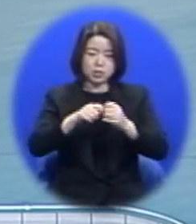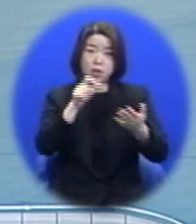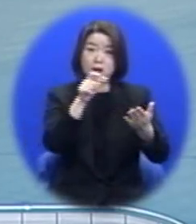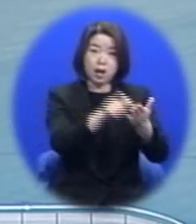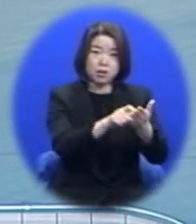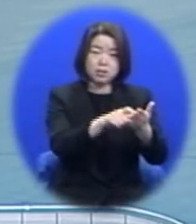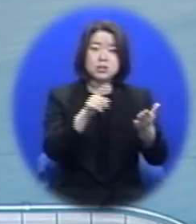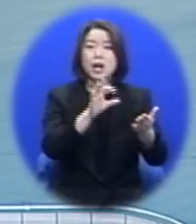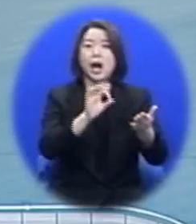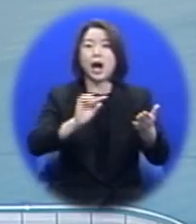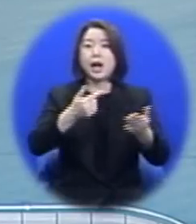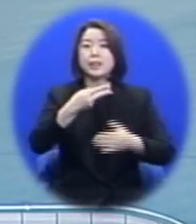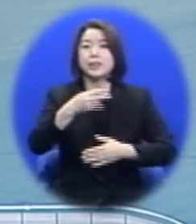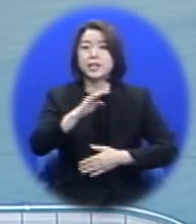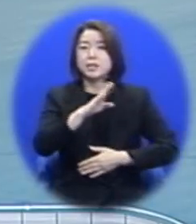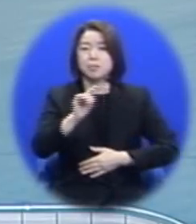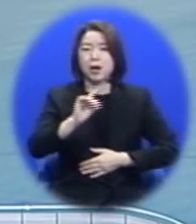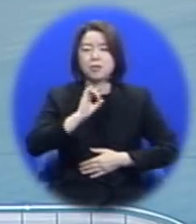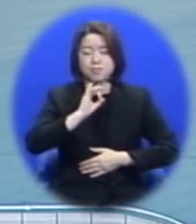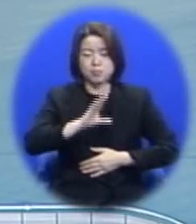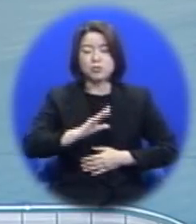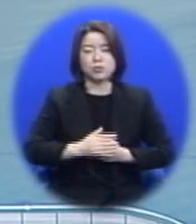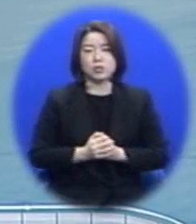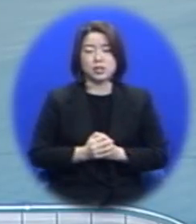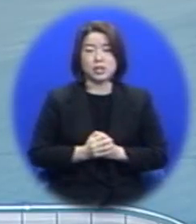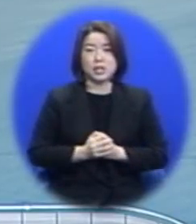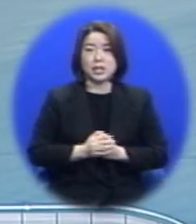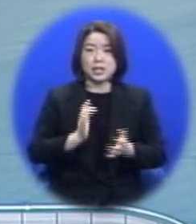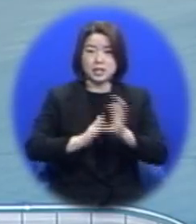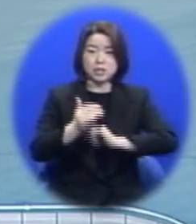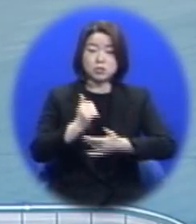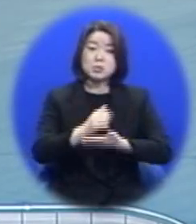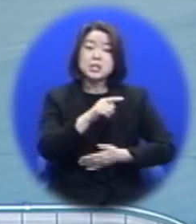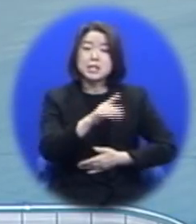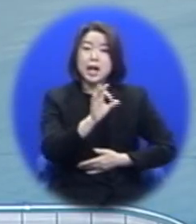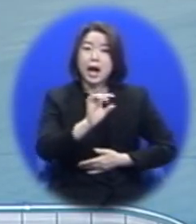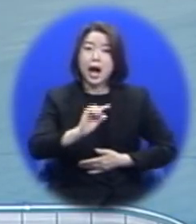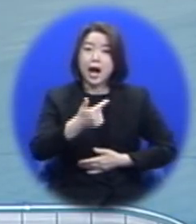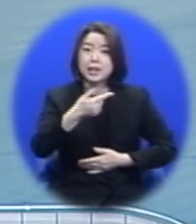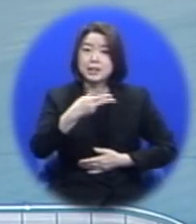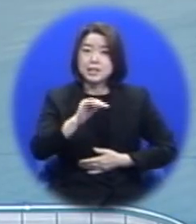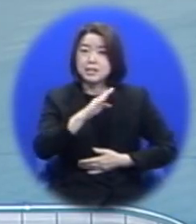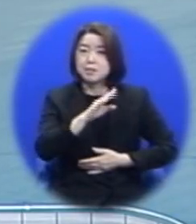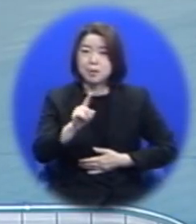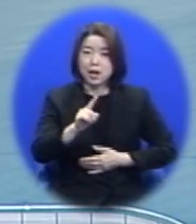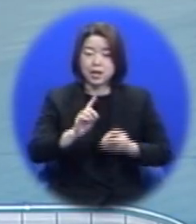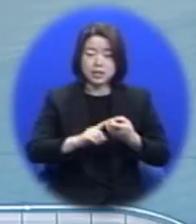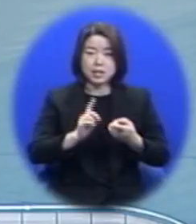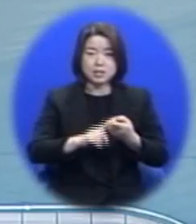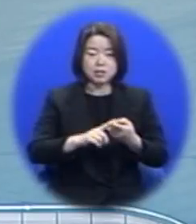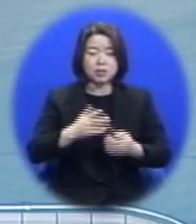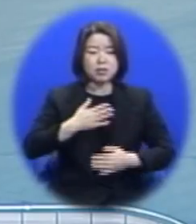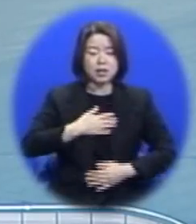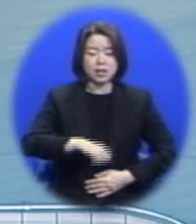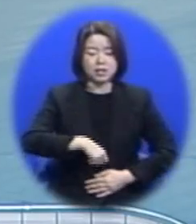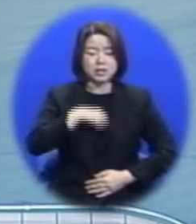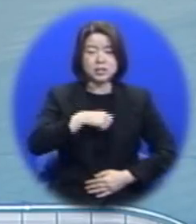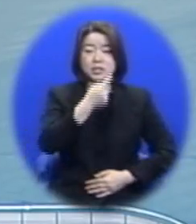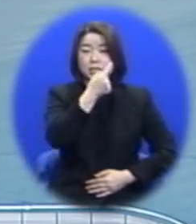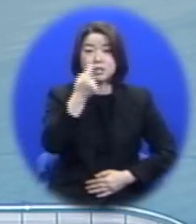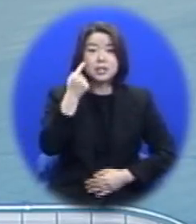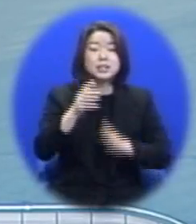유일합니다. 예수님께서는 그 안디바에 대해서 내 증인, 내 신실한 증인 안디바라고